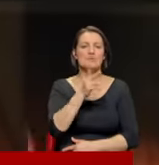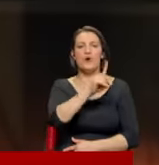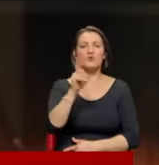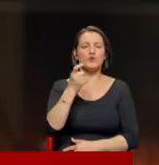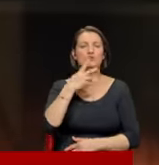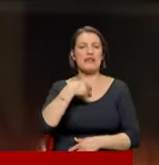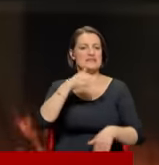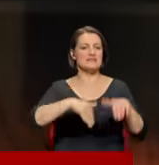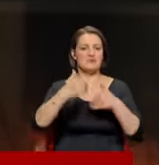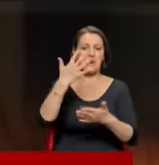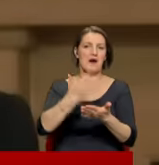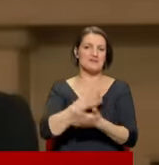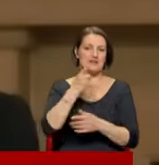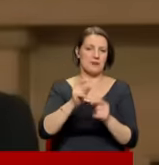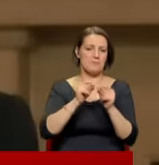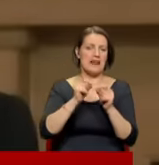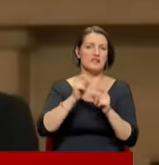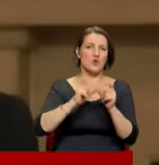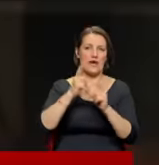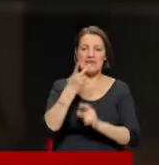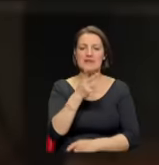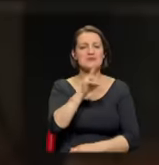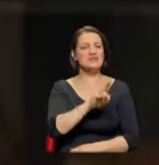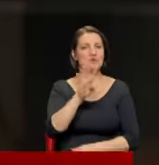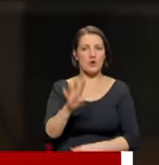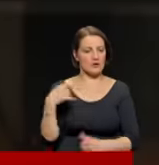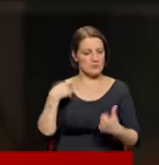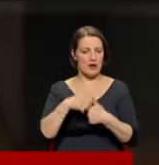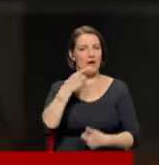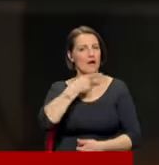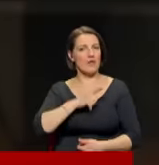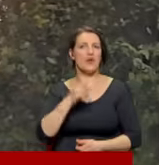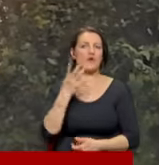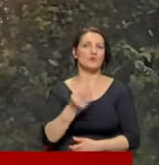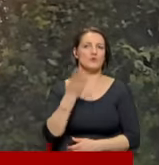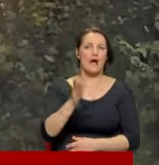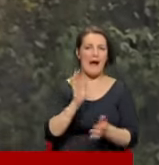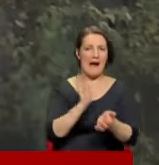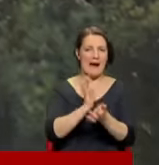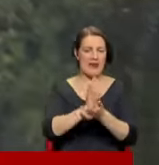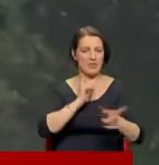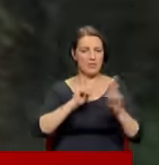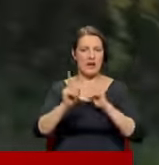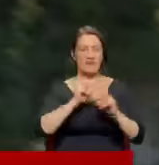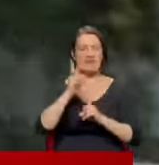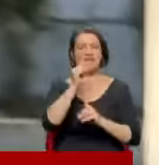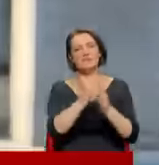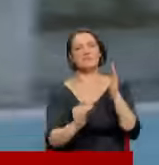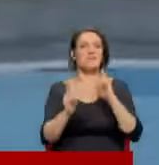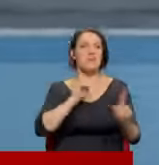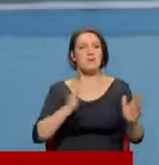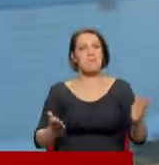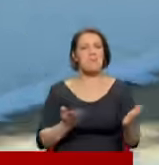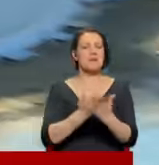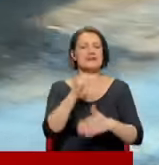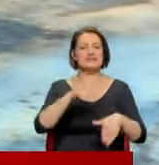2019 yerel seçimini kazandı Bilal Soykan. 2024'te yine adaylığını koydu. Aile davayı istinafa taşımıştı.